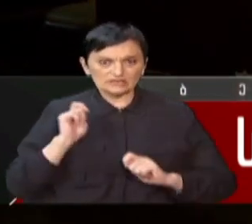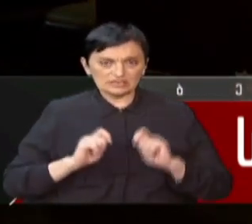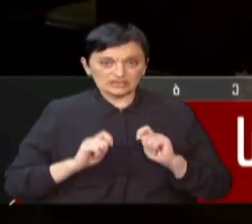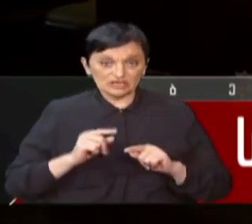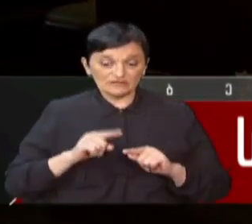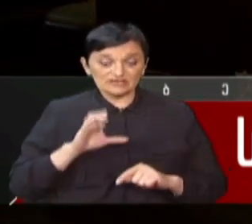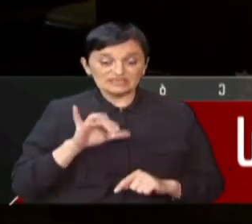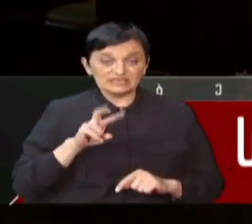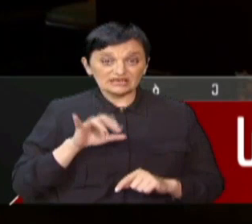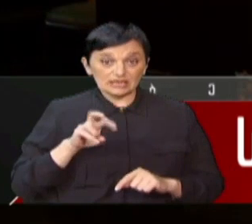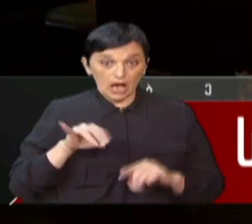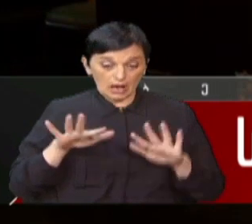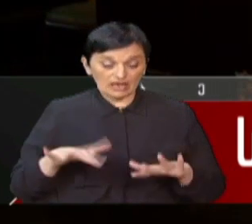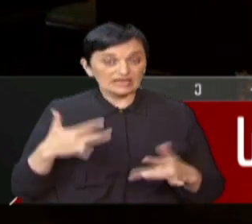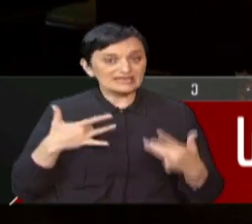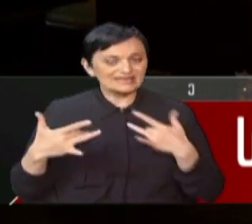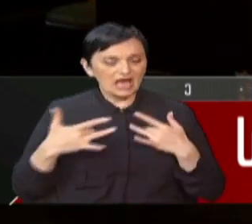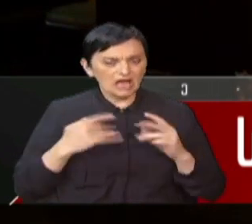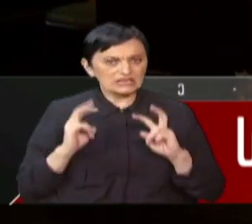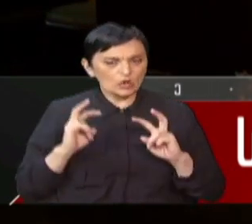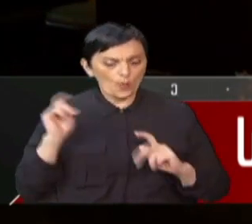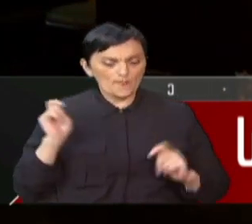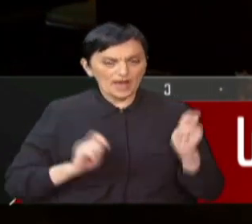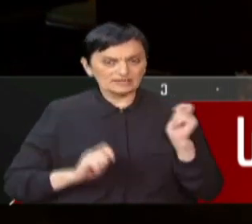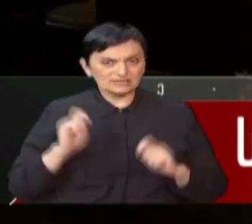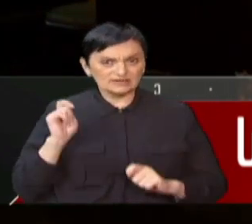აქ სიღნაღში ისეთ თეატრალური ფესტივალი,